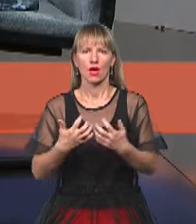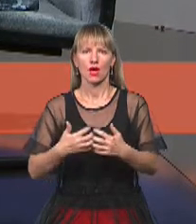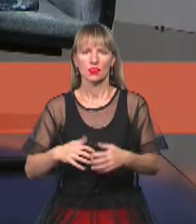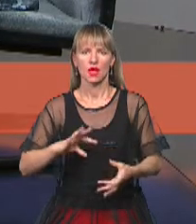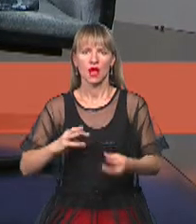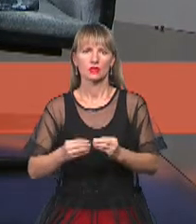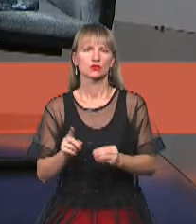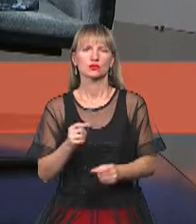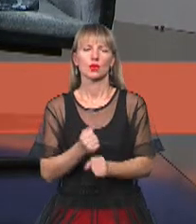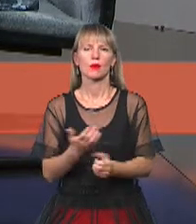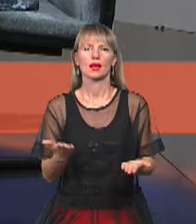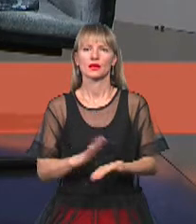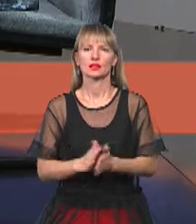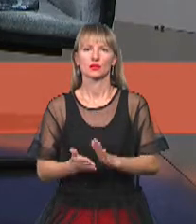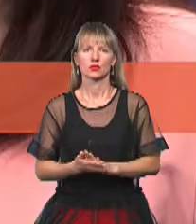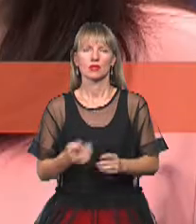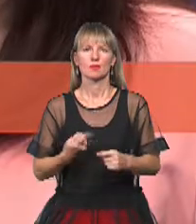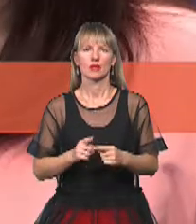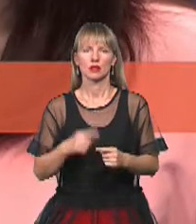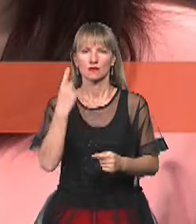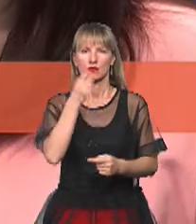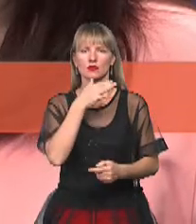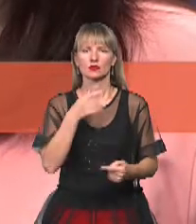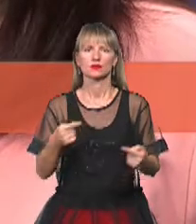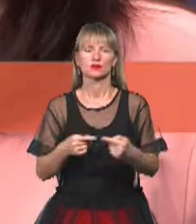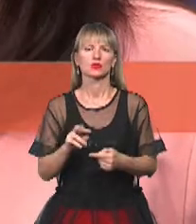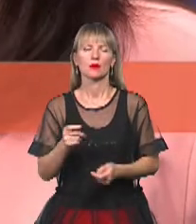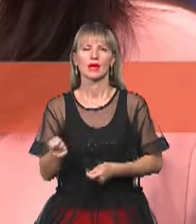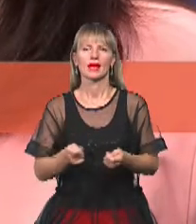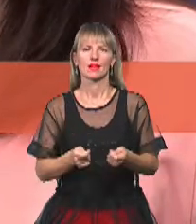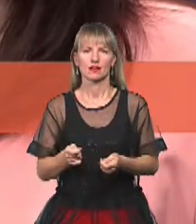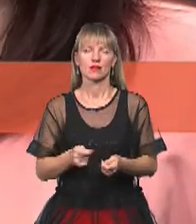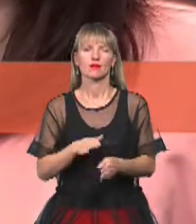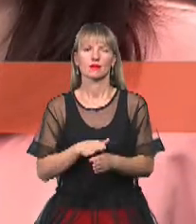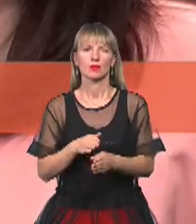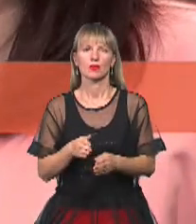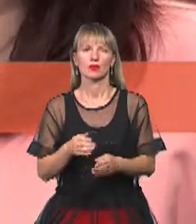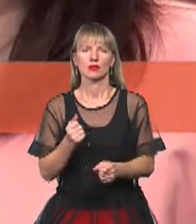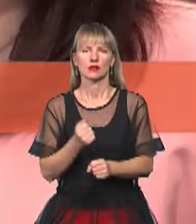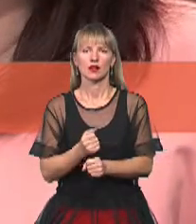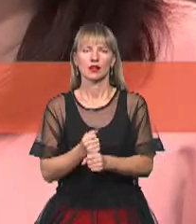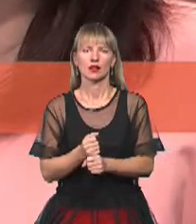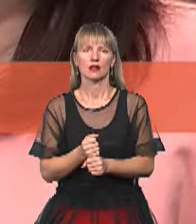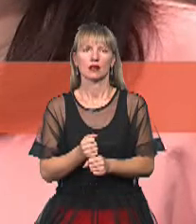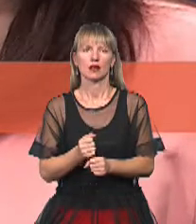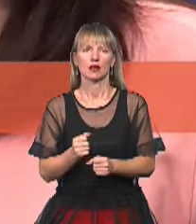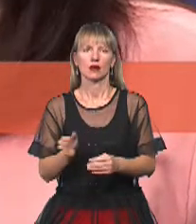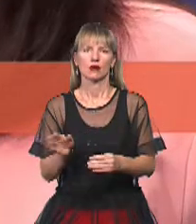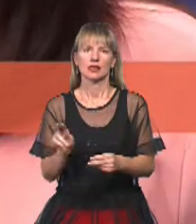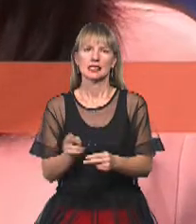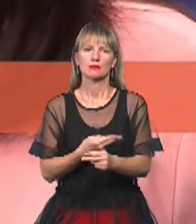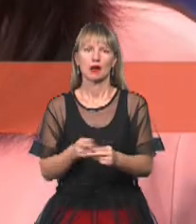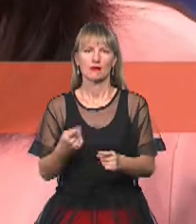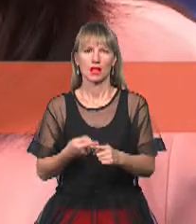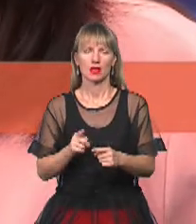яка ситуація. Тому інформуємо своєчасно, щоб керівники приймали ті чи інші міри по усуненню цих недоліків і